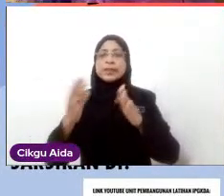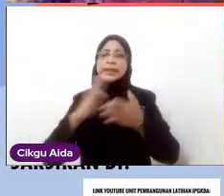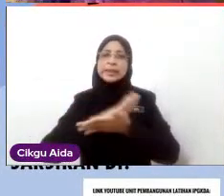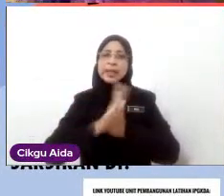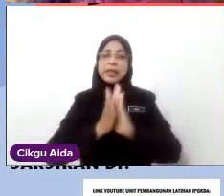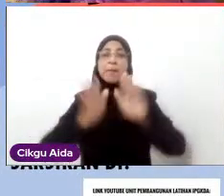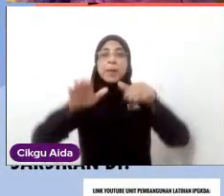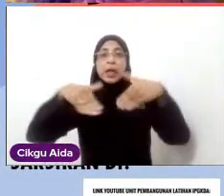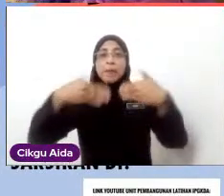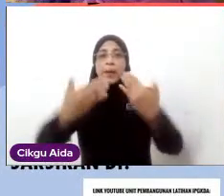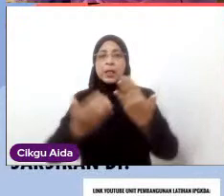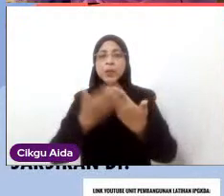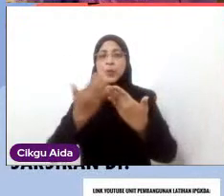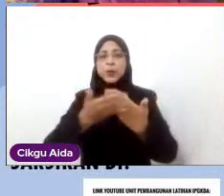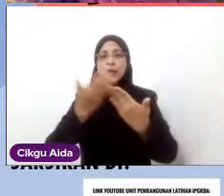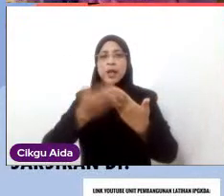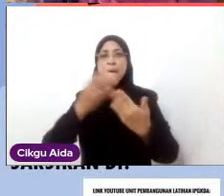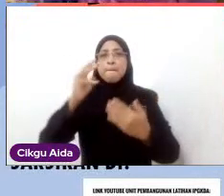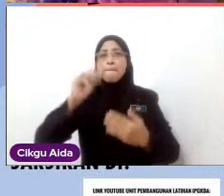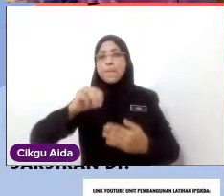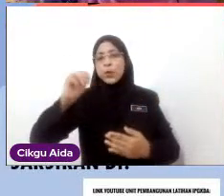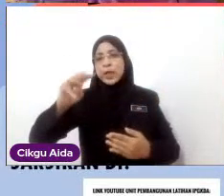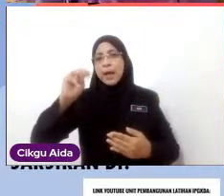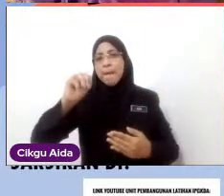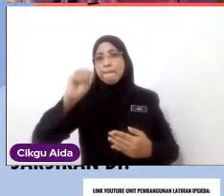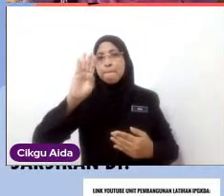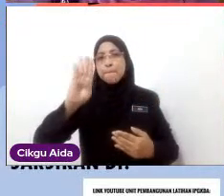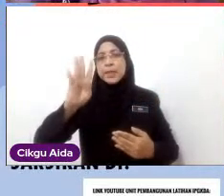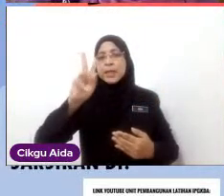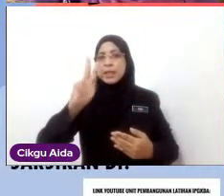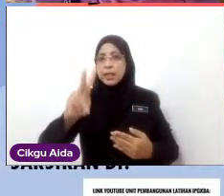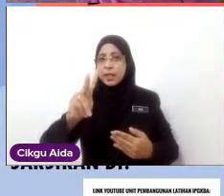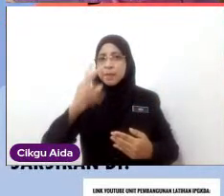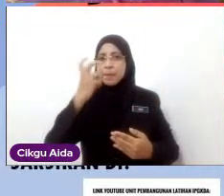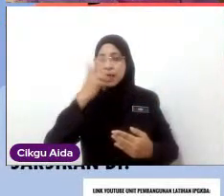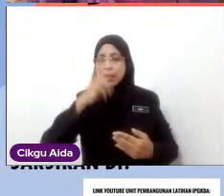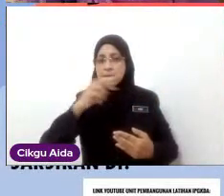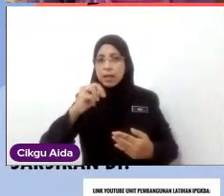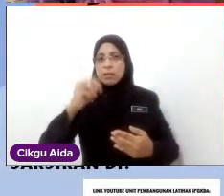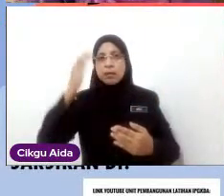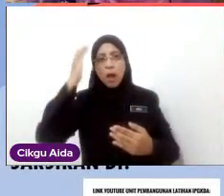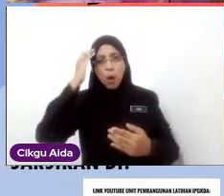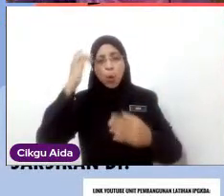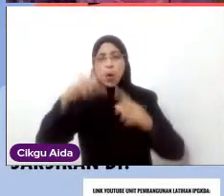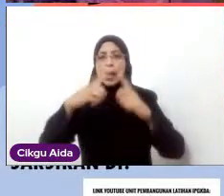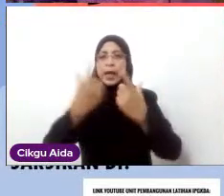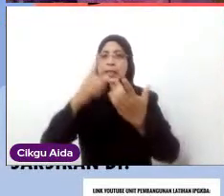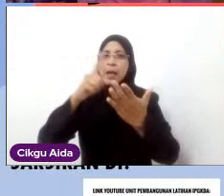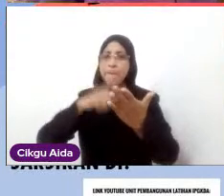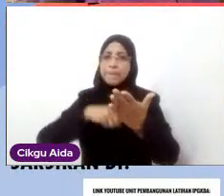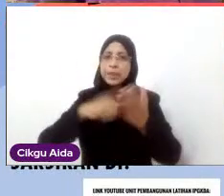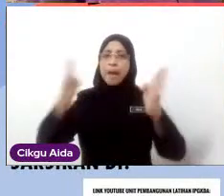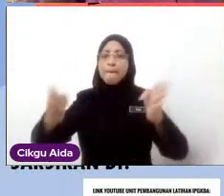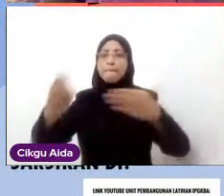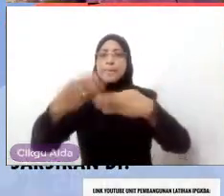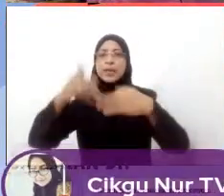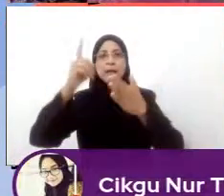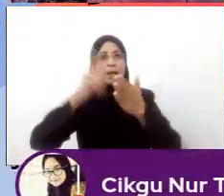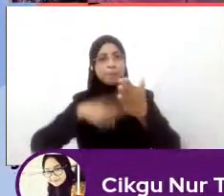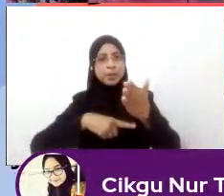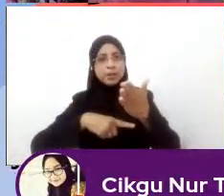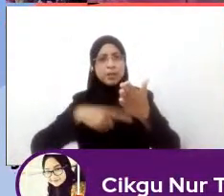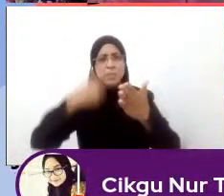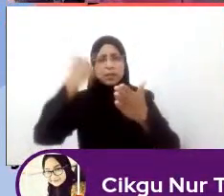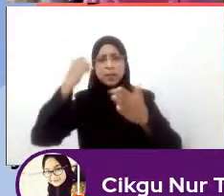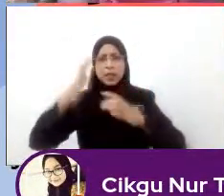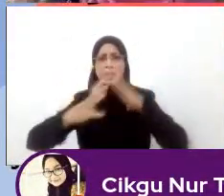nak memudahkan mereka supaya mereka tahu kelas apa kan? Sebabnya signboard kelas dekat atas